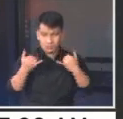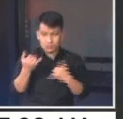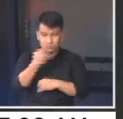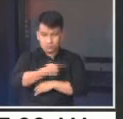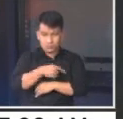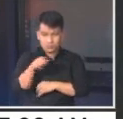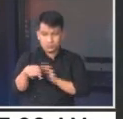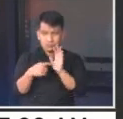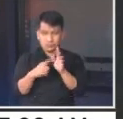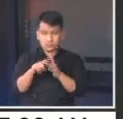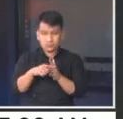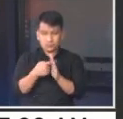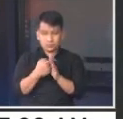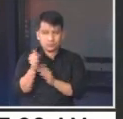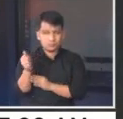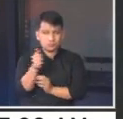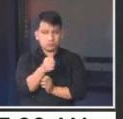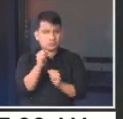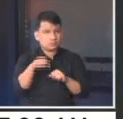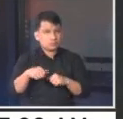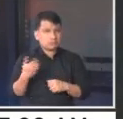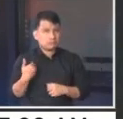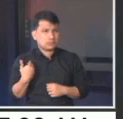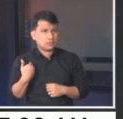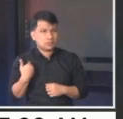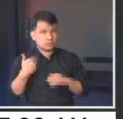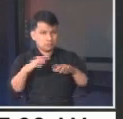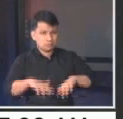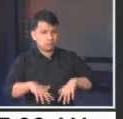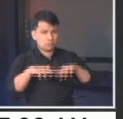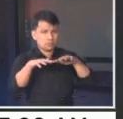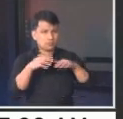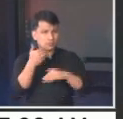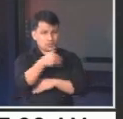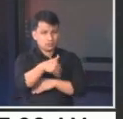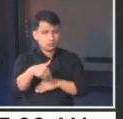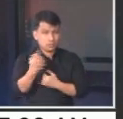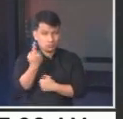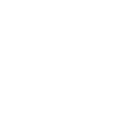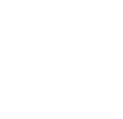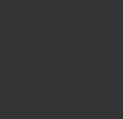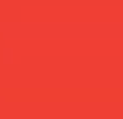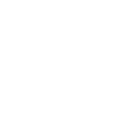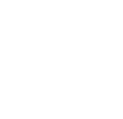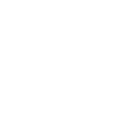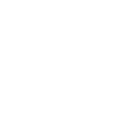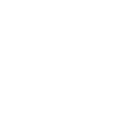dyan sa buong Visayas, posibleng hindi pa humupa ngayong araw yung mga pagbaha.